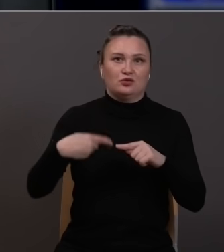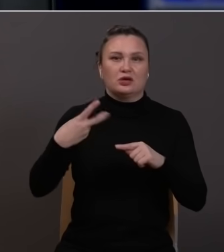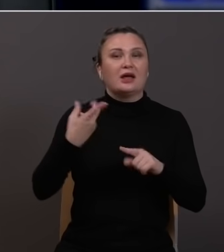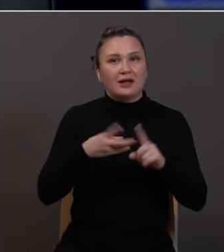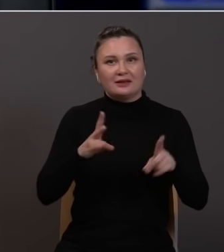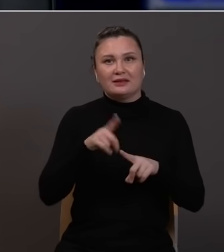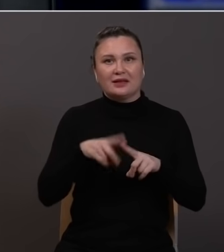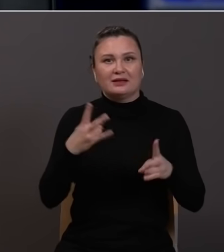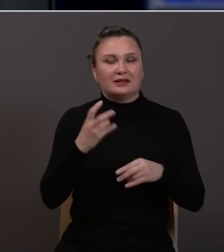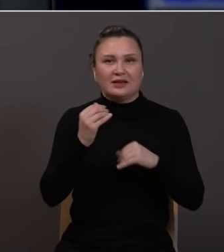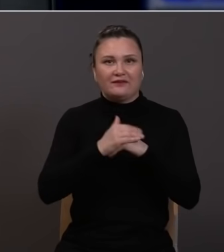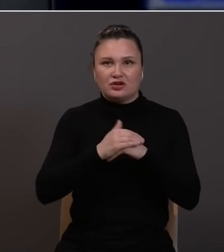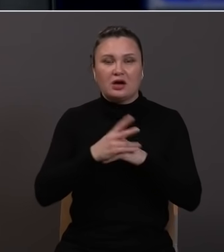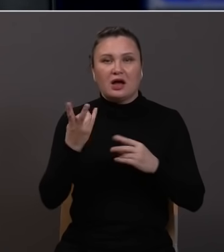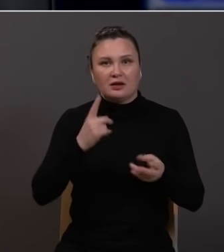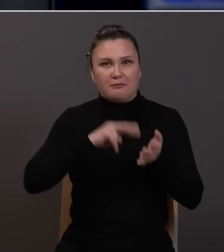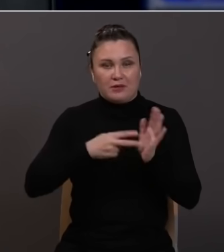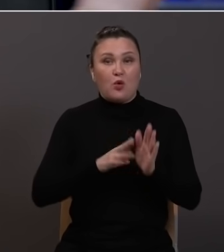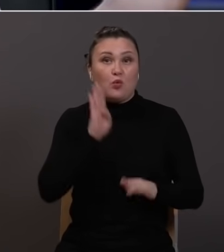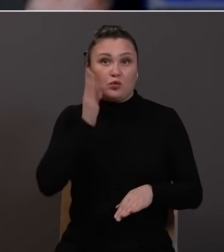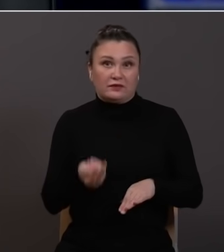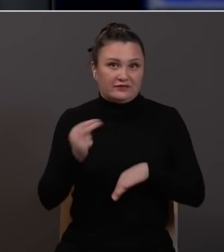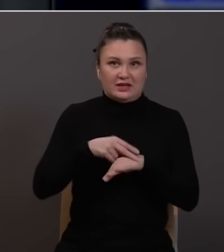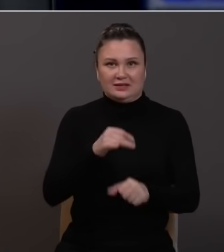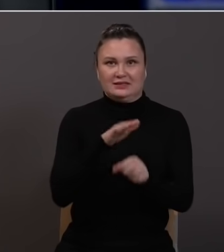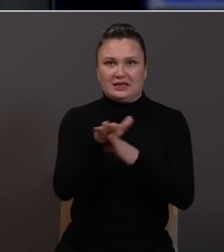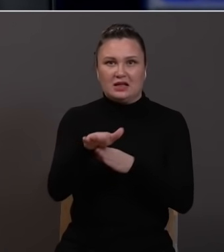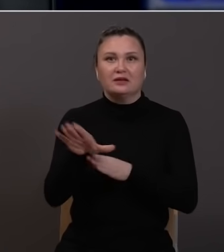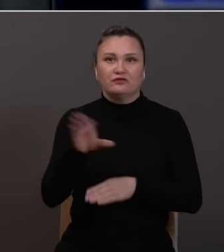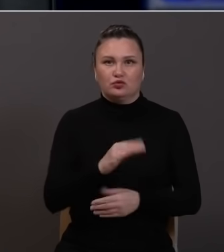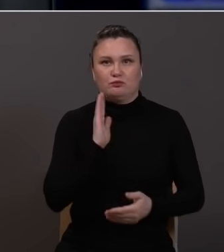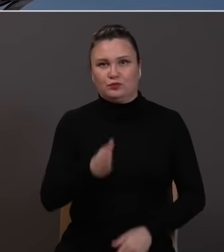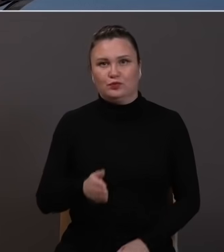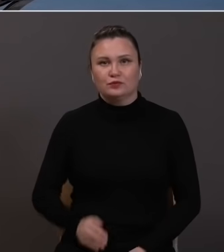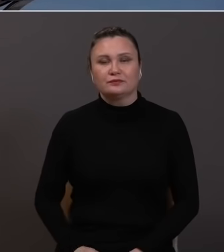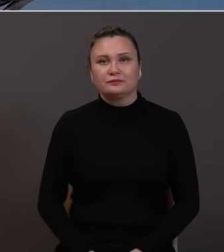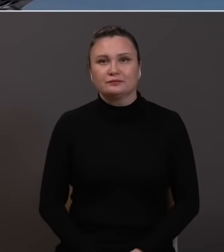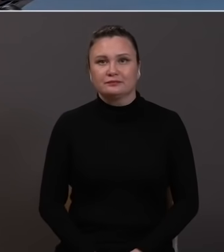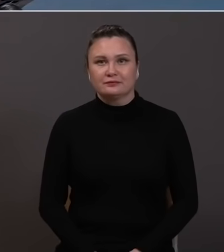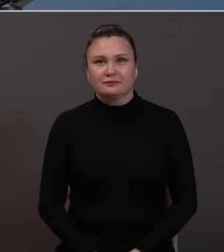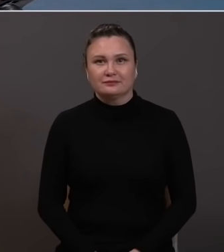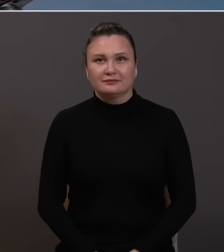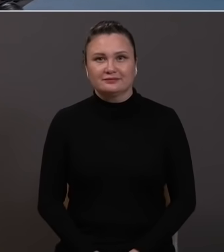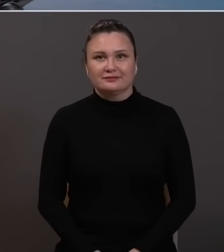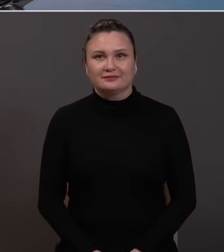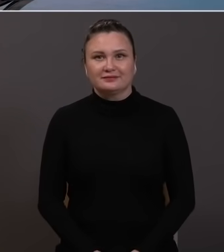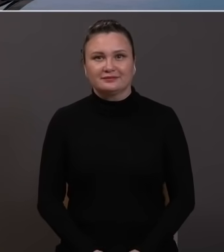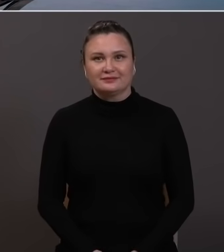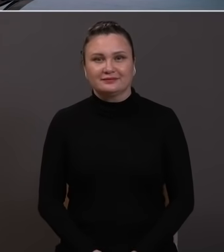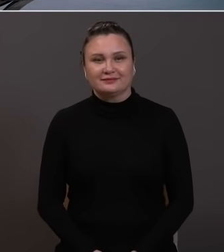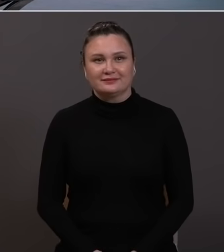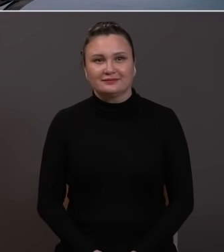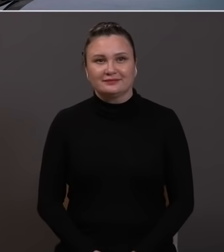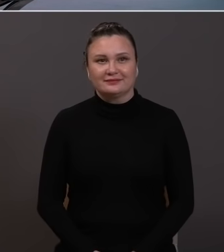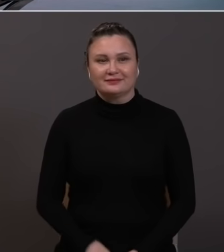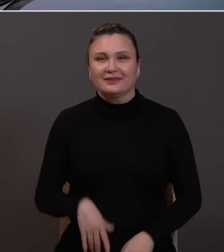вечера это сделать, поставить себе в план, с утра взять и сделать. И тогда все получится. Богдан нас... прекрасный мотиватор, мне кажется. Прям